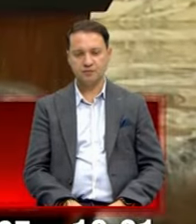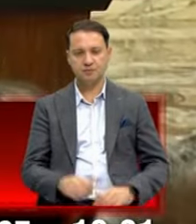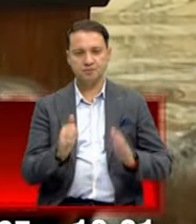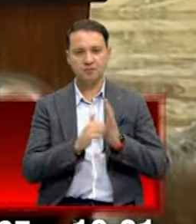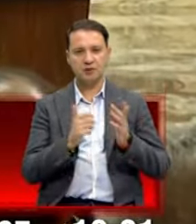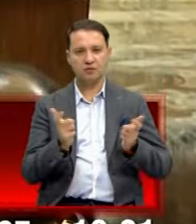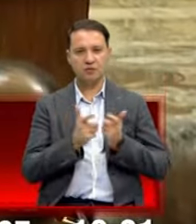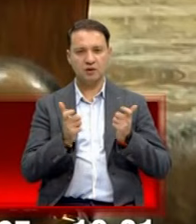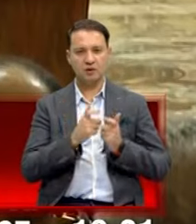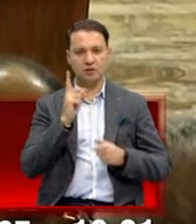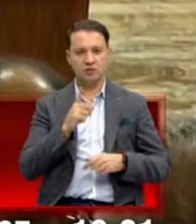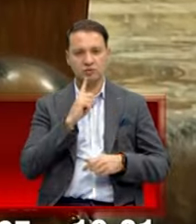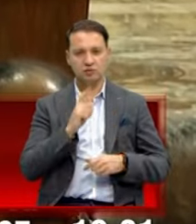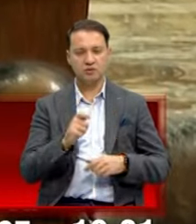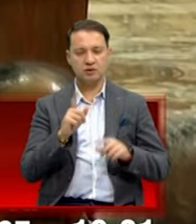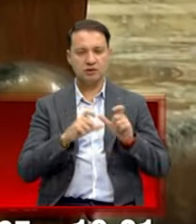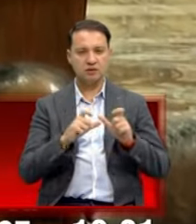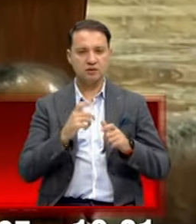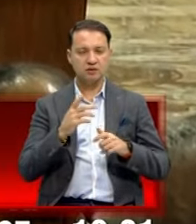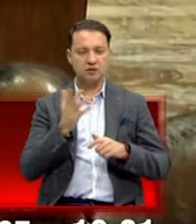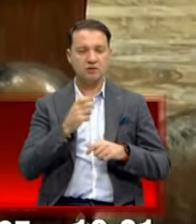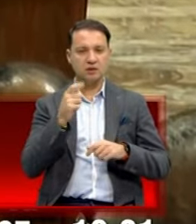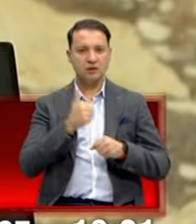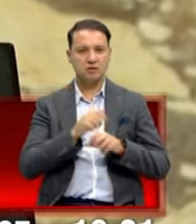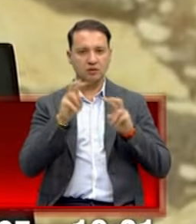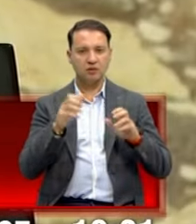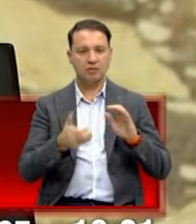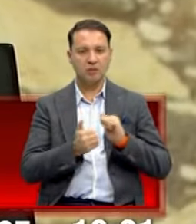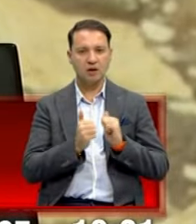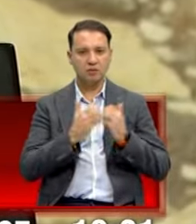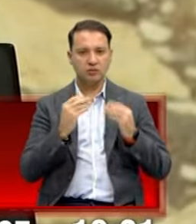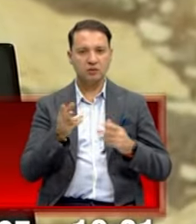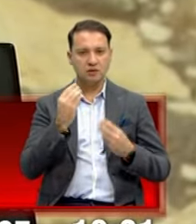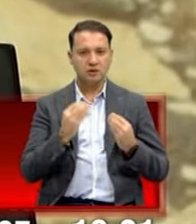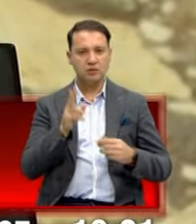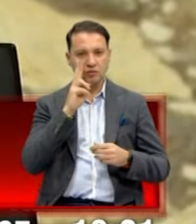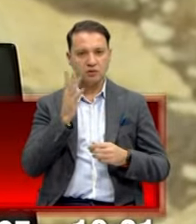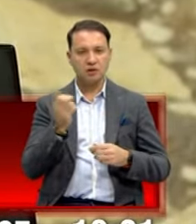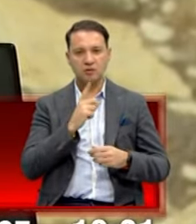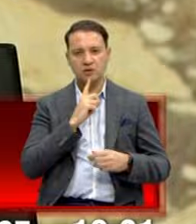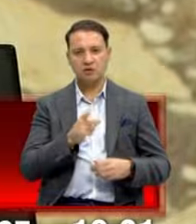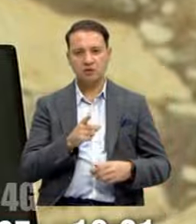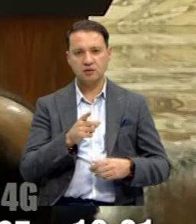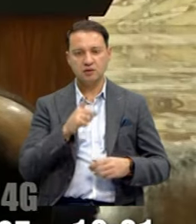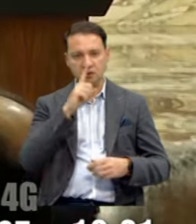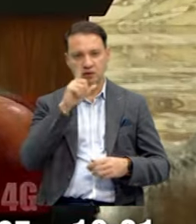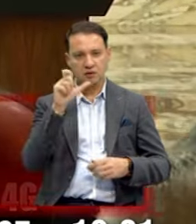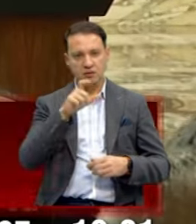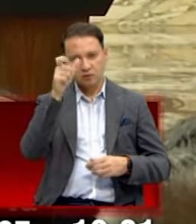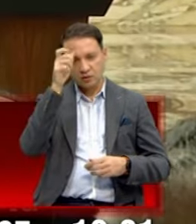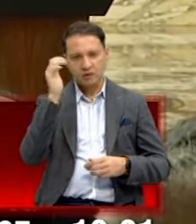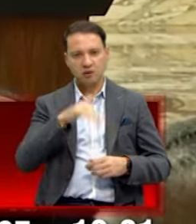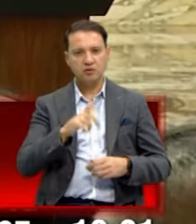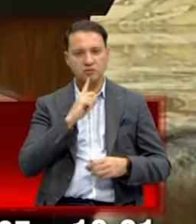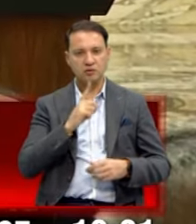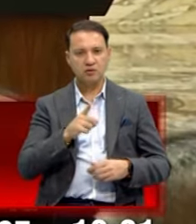Basın toplantısında ilk sözü Sisi aldı. Gazze konusunda el ele vererek çok iyi sonuçlar elde edebiliriz dedi. Nisan'da Türkiye'ye